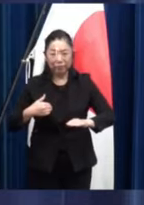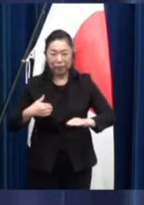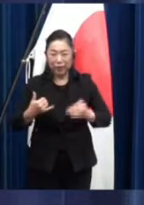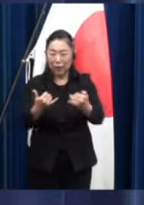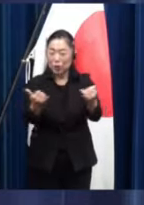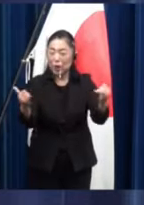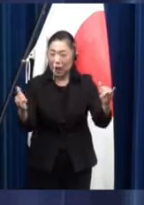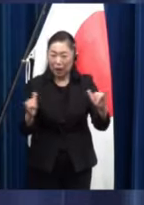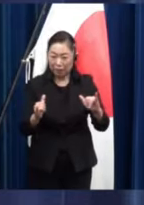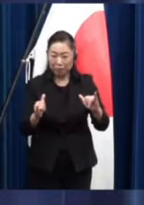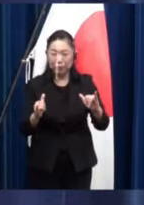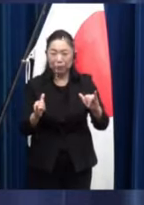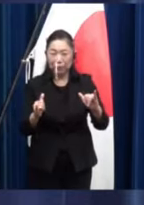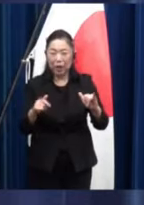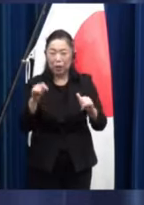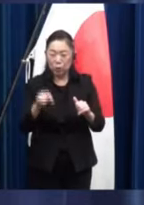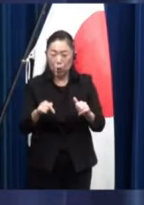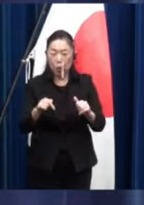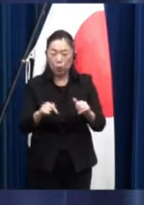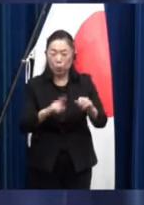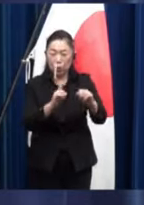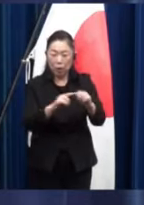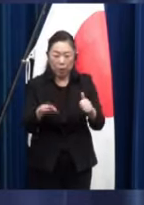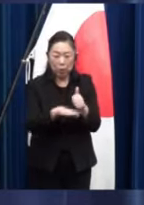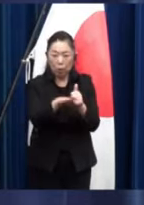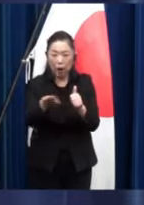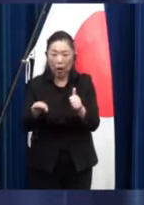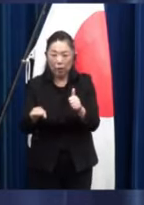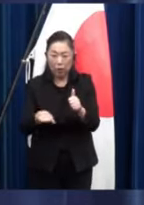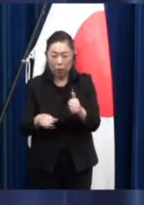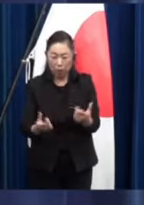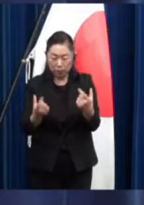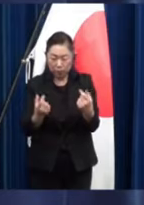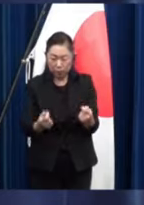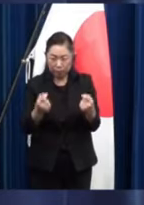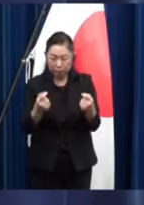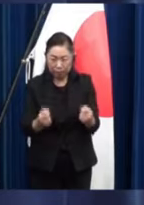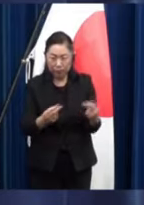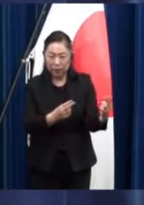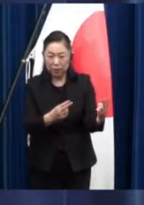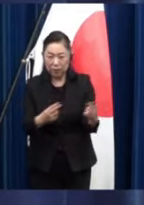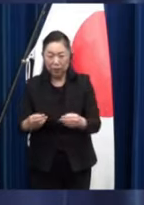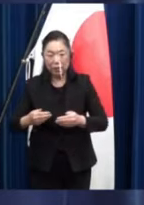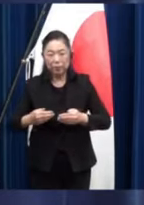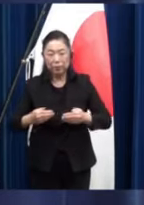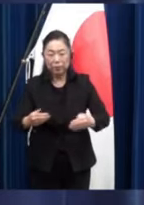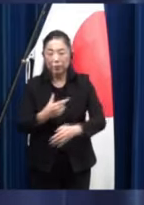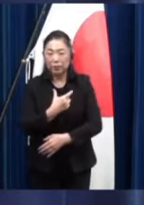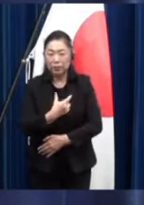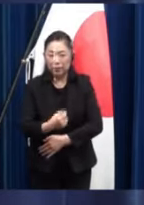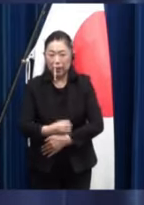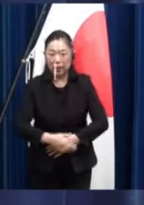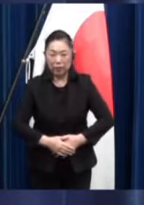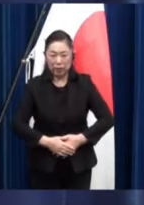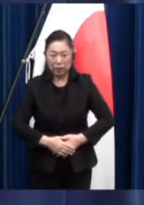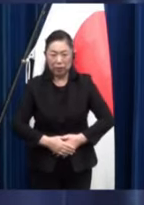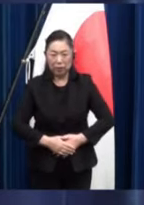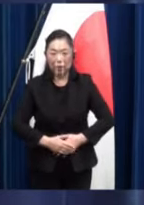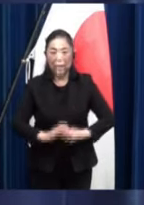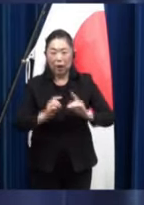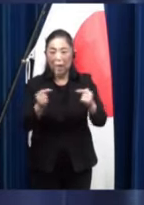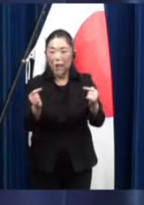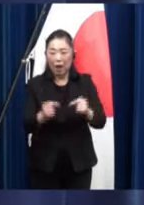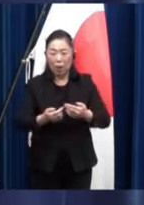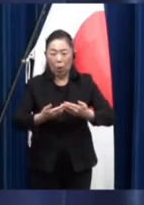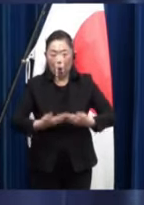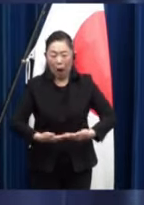社会、そうした環境をしっかりと整備をしていきたいと思います。また外交及び安全保